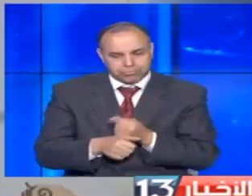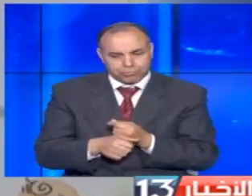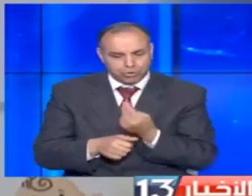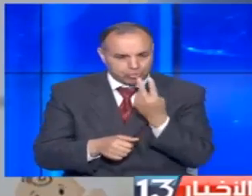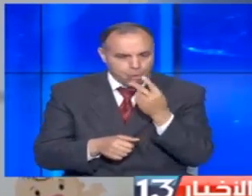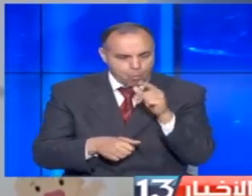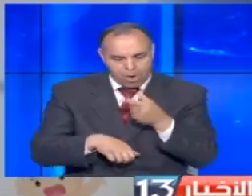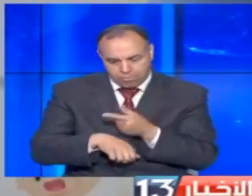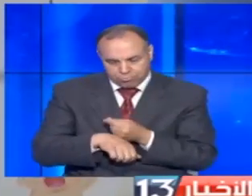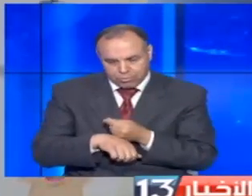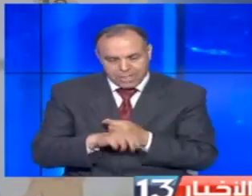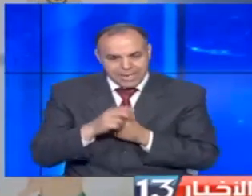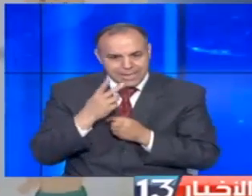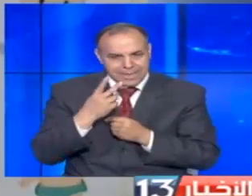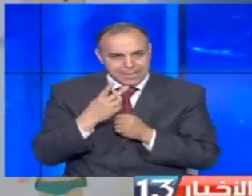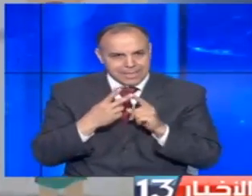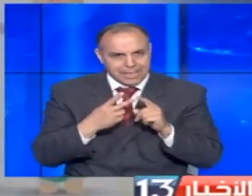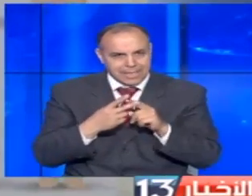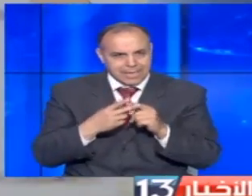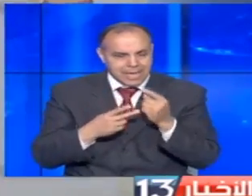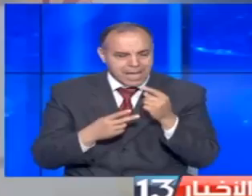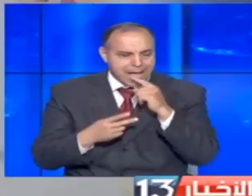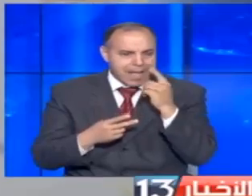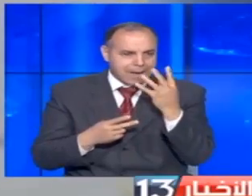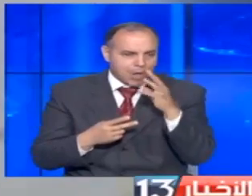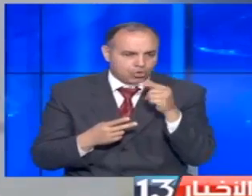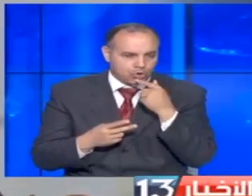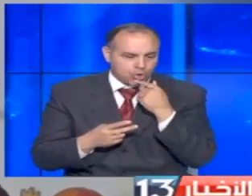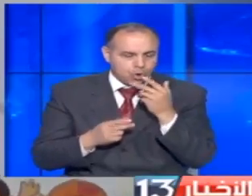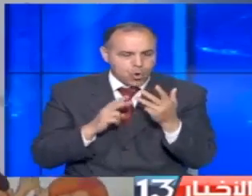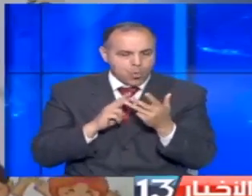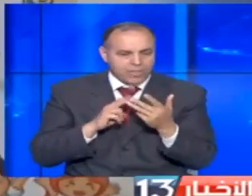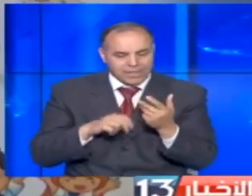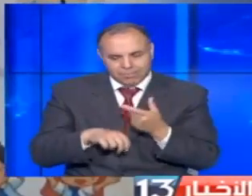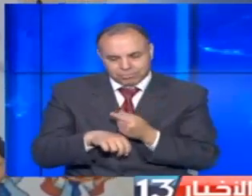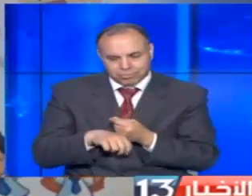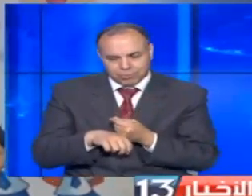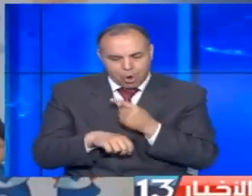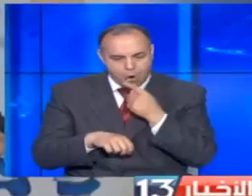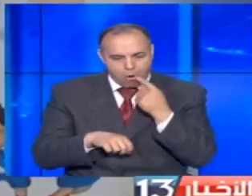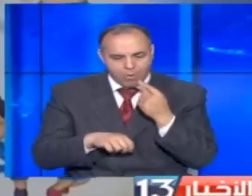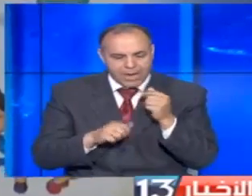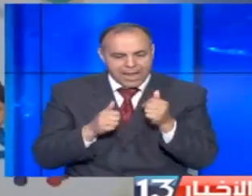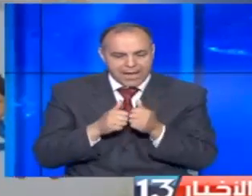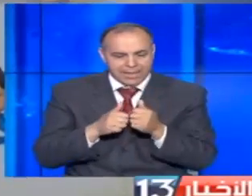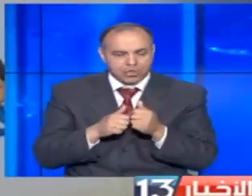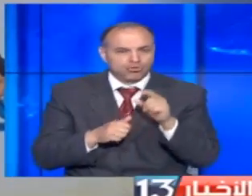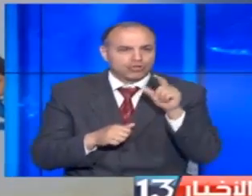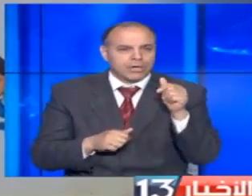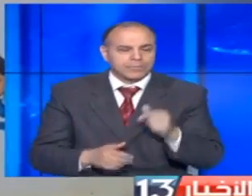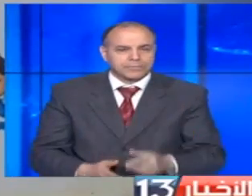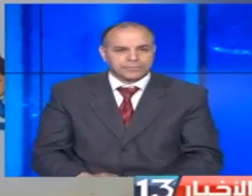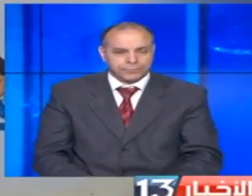الشهرين حقنه ثانيه في سن الاربعه اشهر والحقنه الثالثه في سن 11